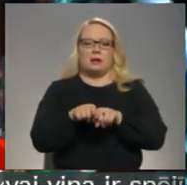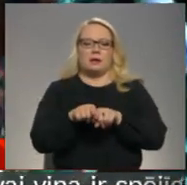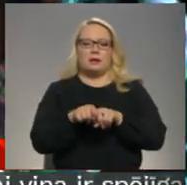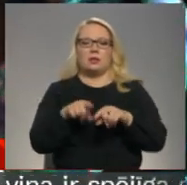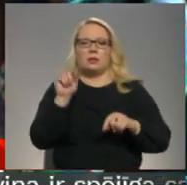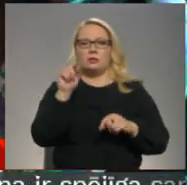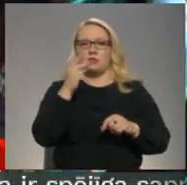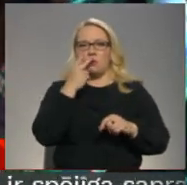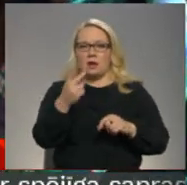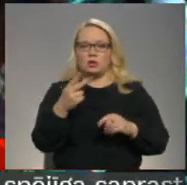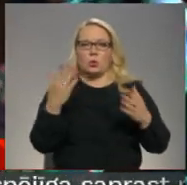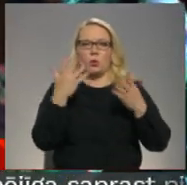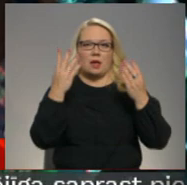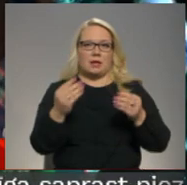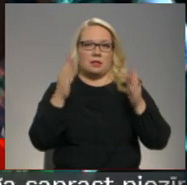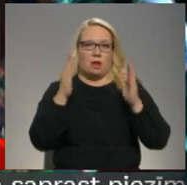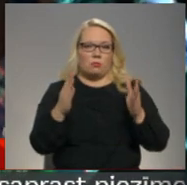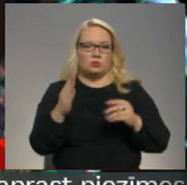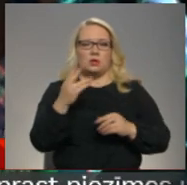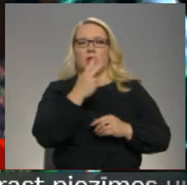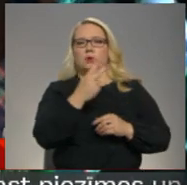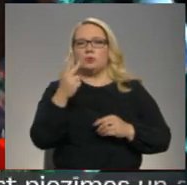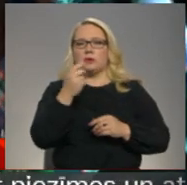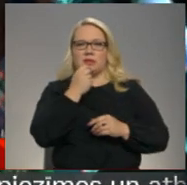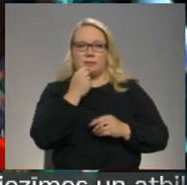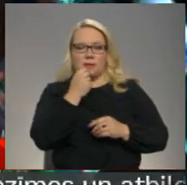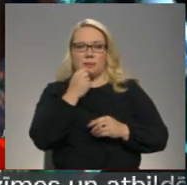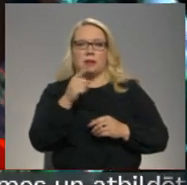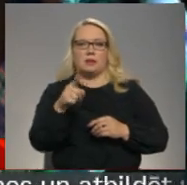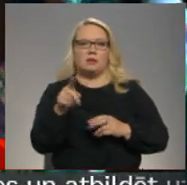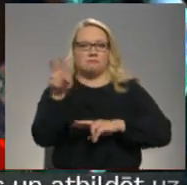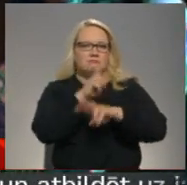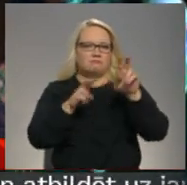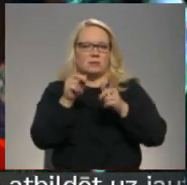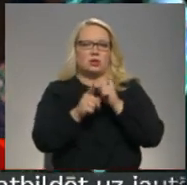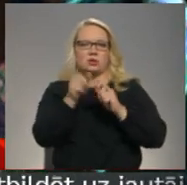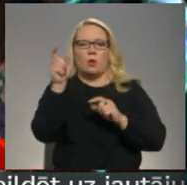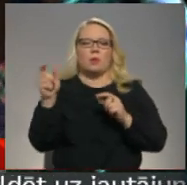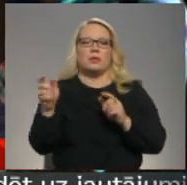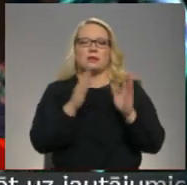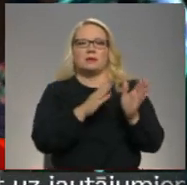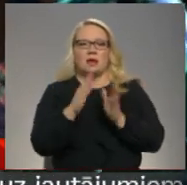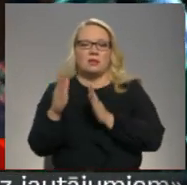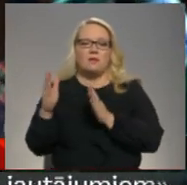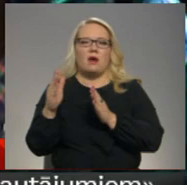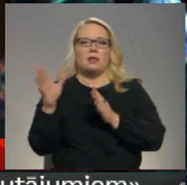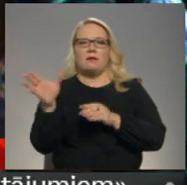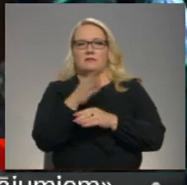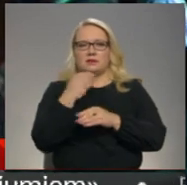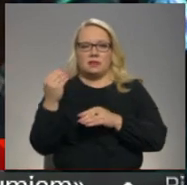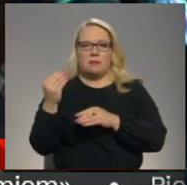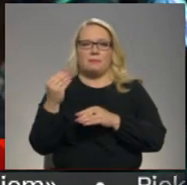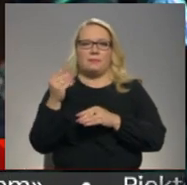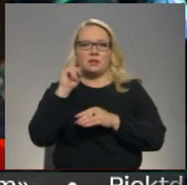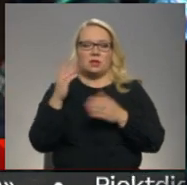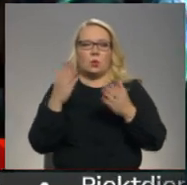kā pastījos, kurā dienā būs, nu, tā kā ir 22. septembrī. Es visu pameklēju uz skolotāju arī sagatavoju, jā, tam visam. Un